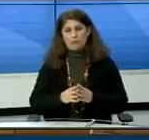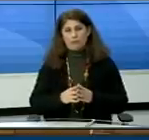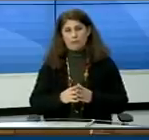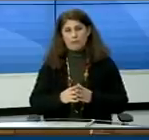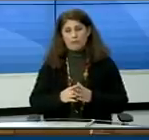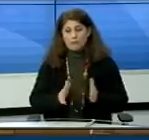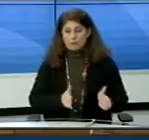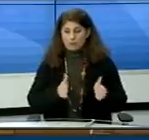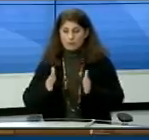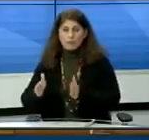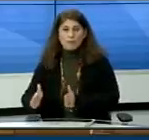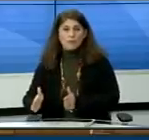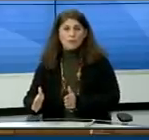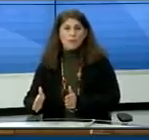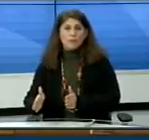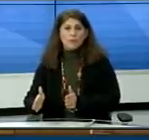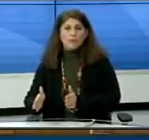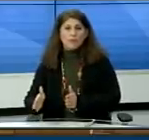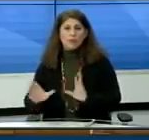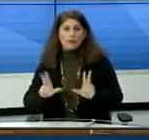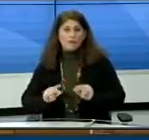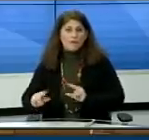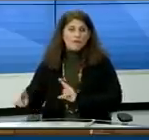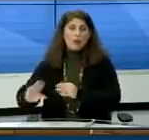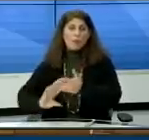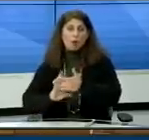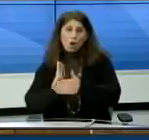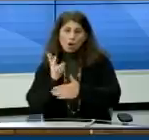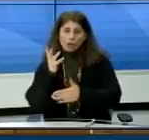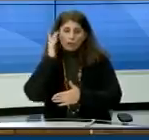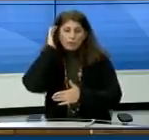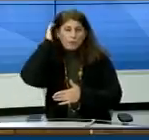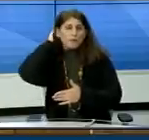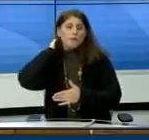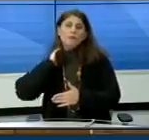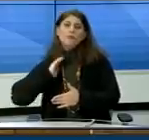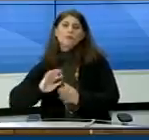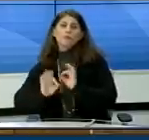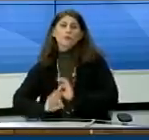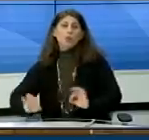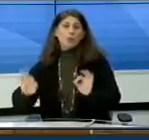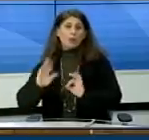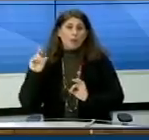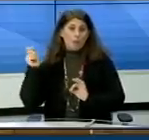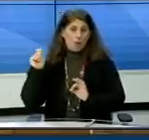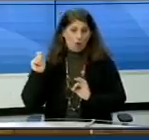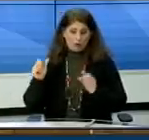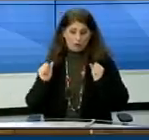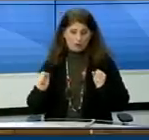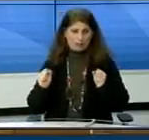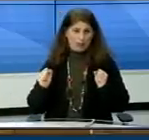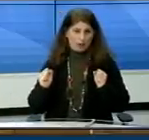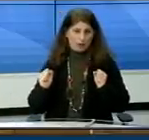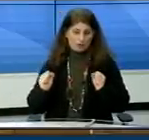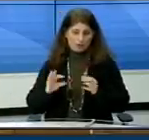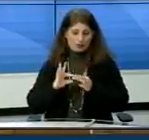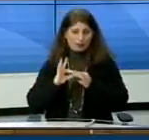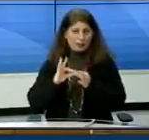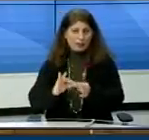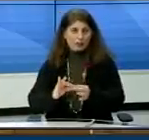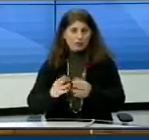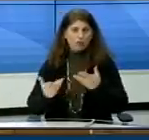την άλλη πλευρά η συλλογική πρόοδος προϋποθέτει πολιτική σταθερότητα και συνέχεια